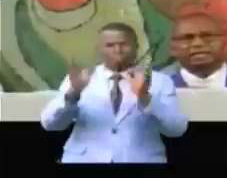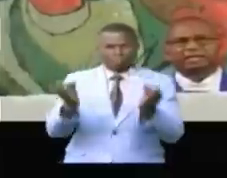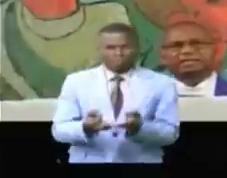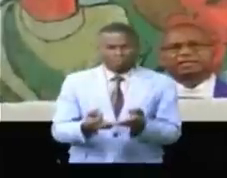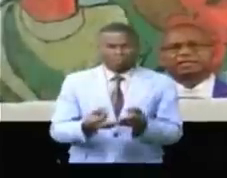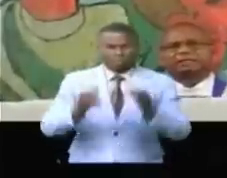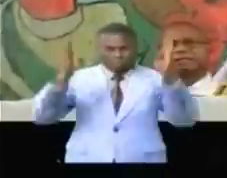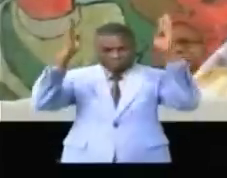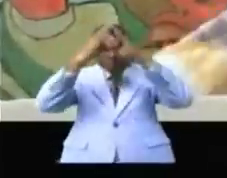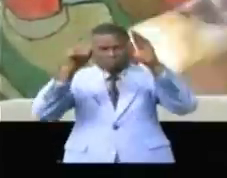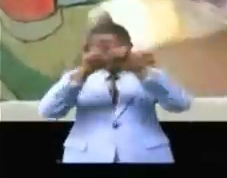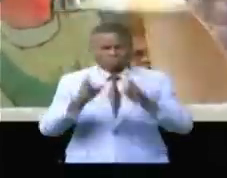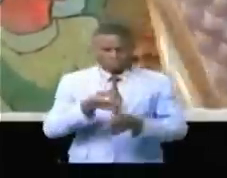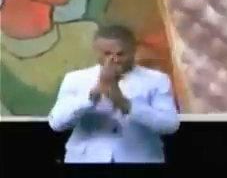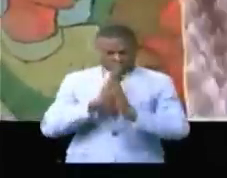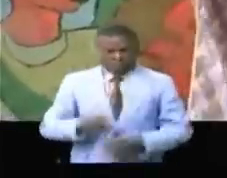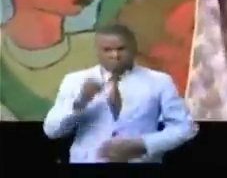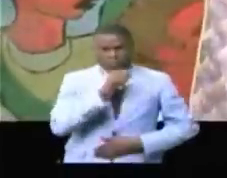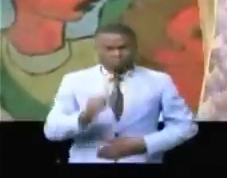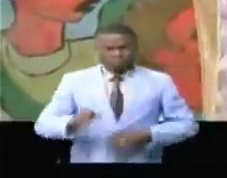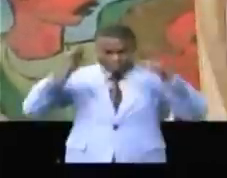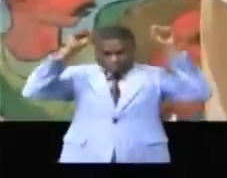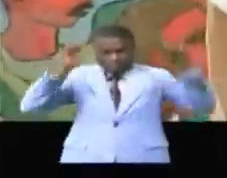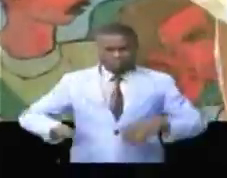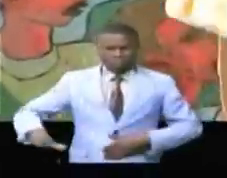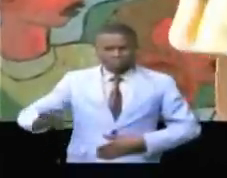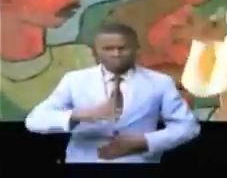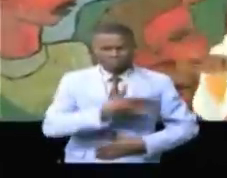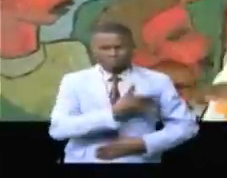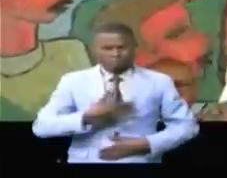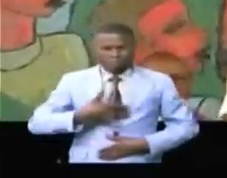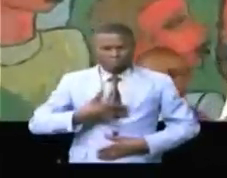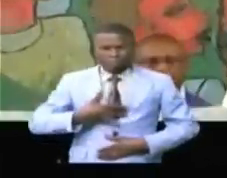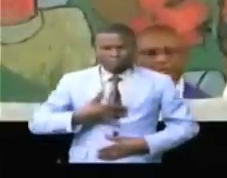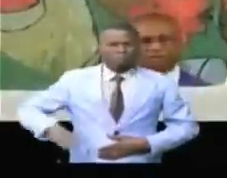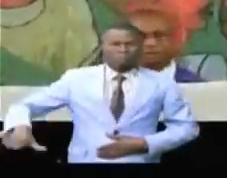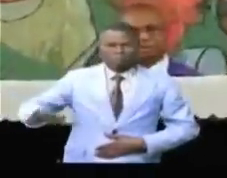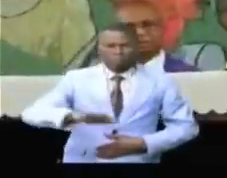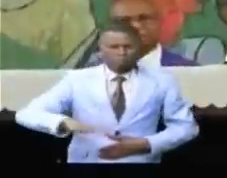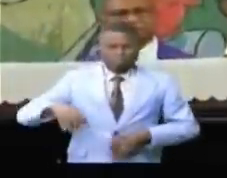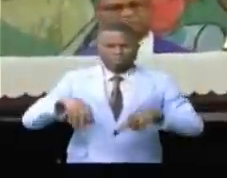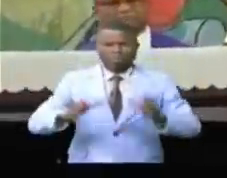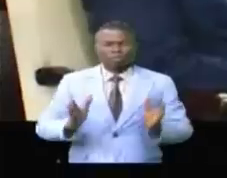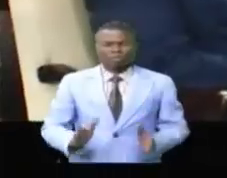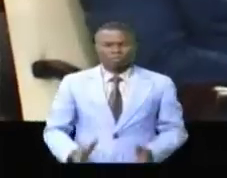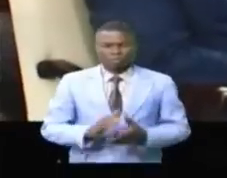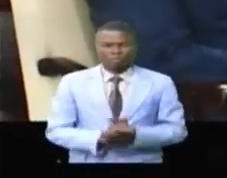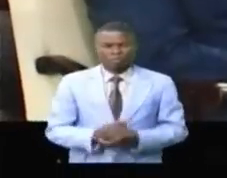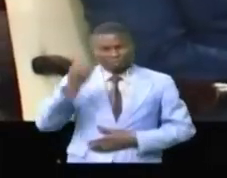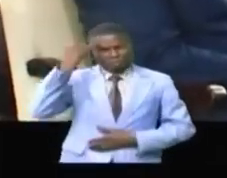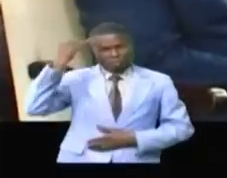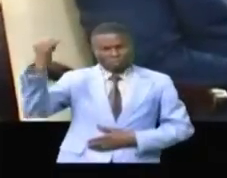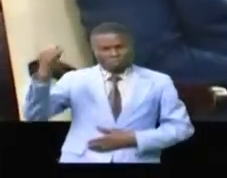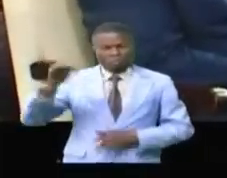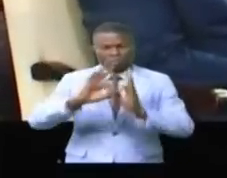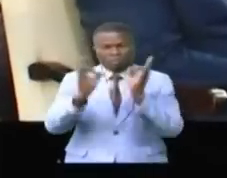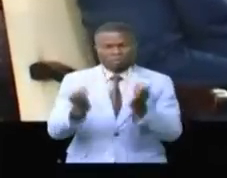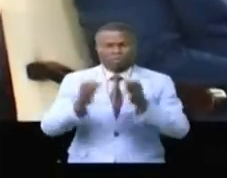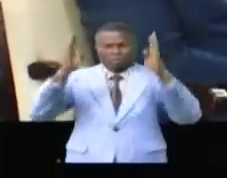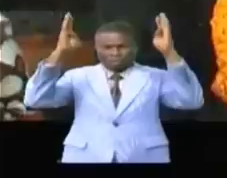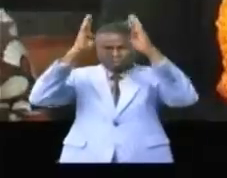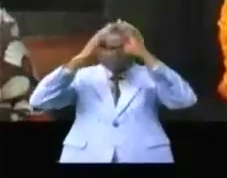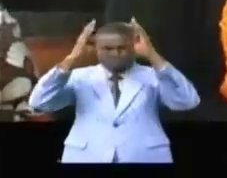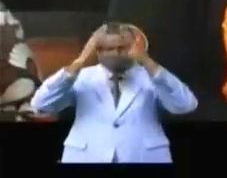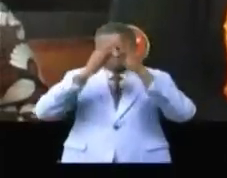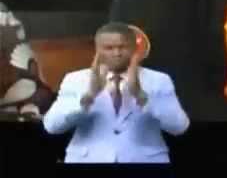aussi un honneur à l'ancien chef d'État au nom de toute la nation congolaise. À l'initiative de la famille Mobutu,